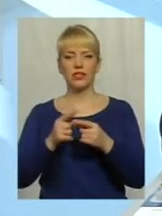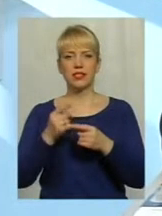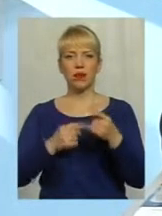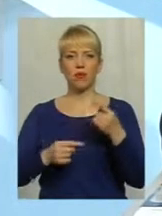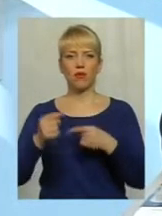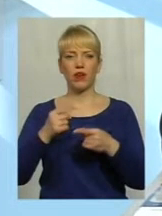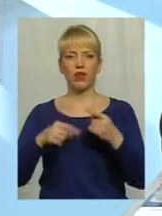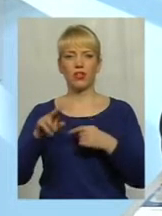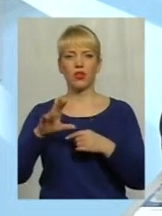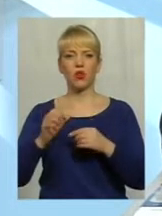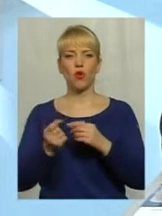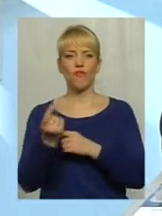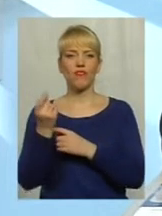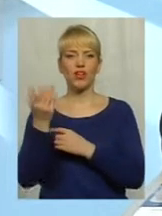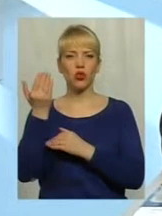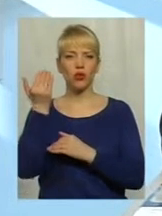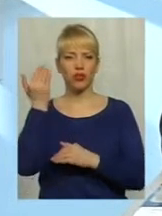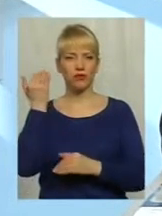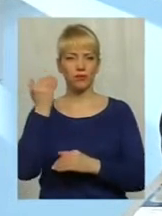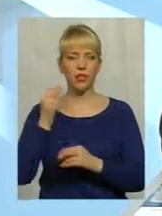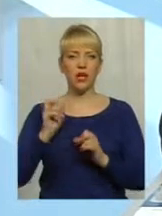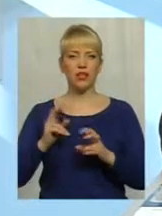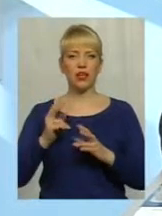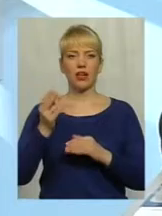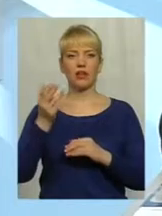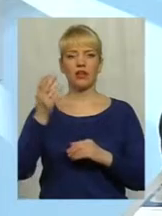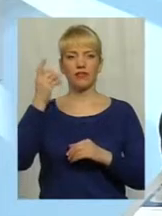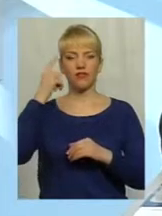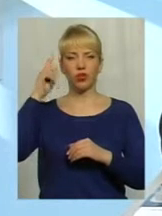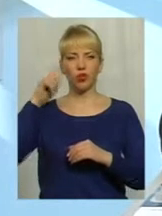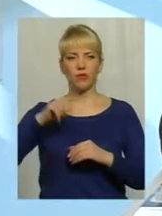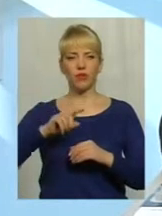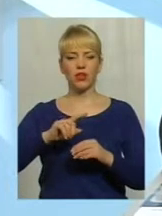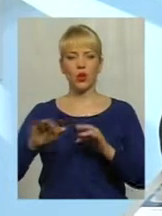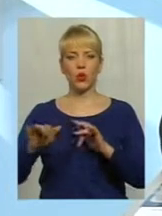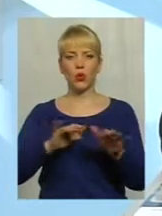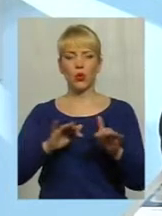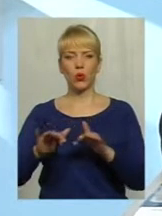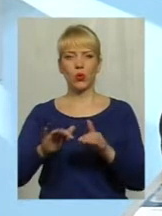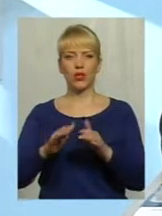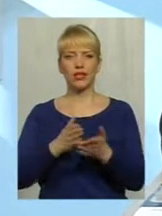витоків. Так як і, до речі, коли всім відомий такий рух або